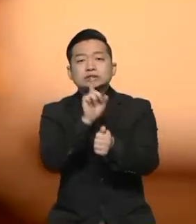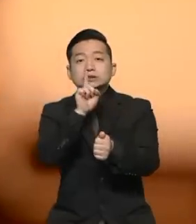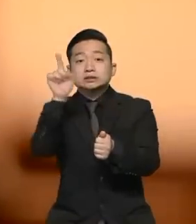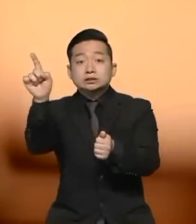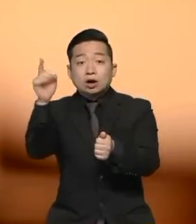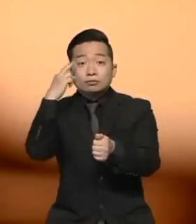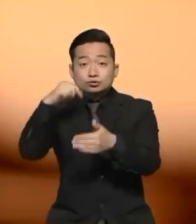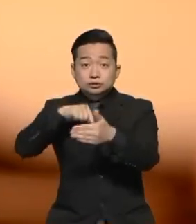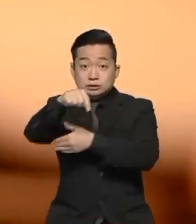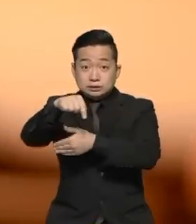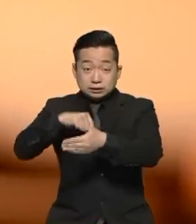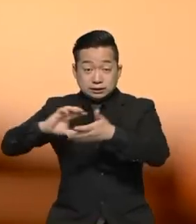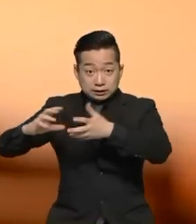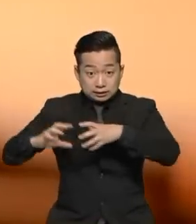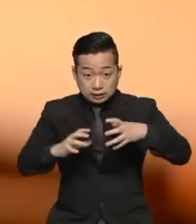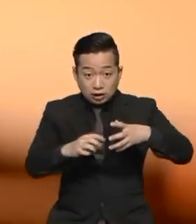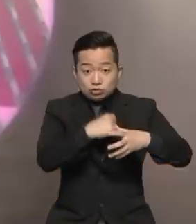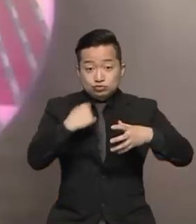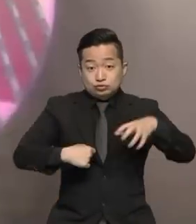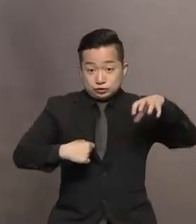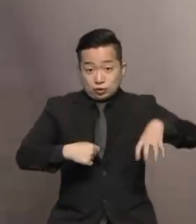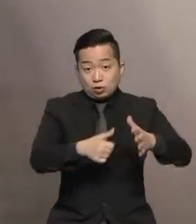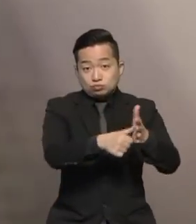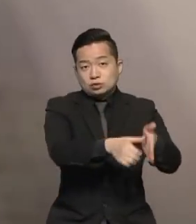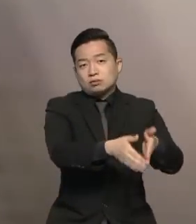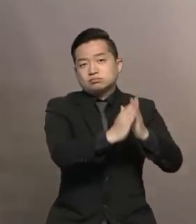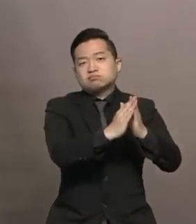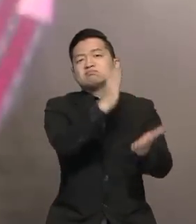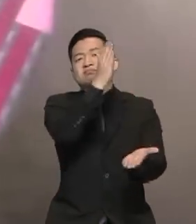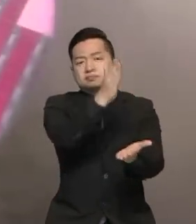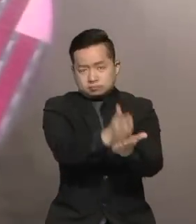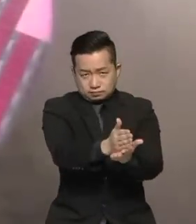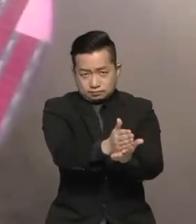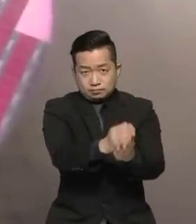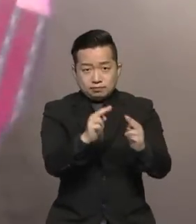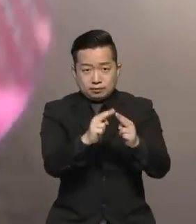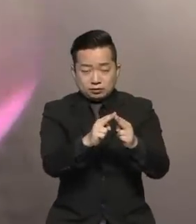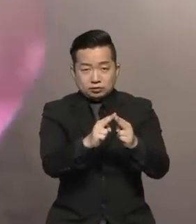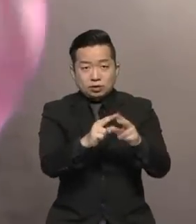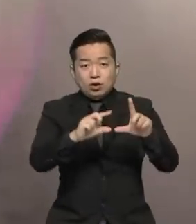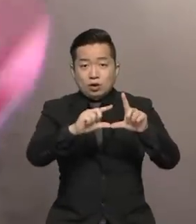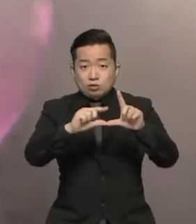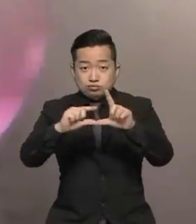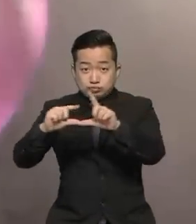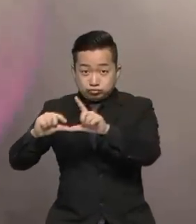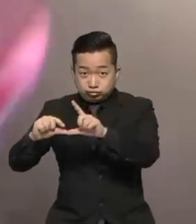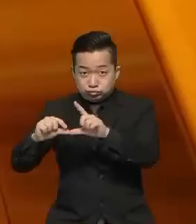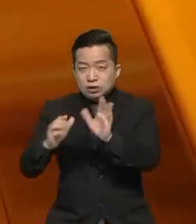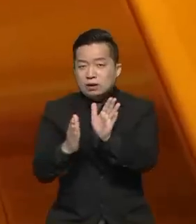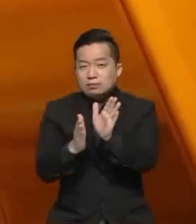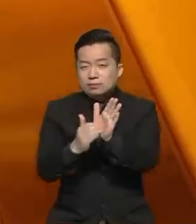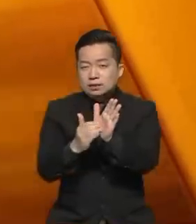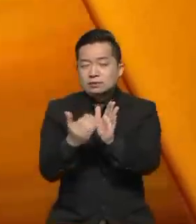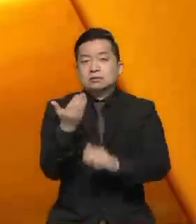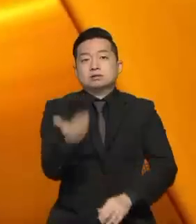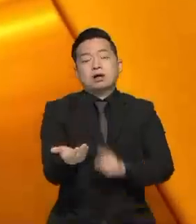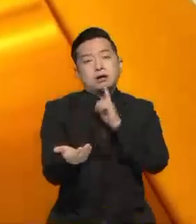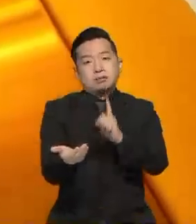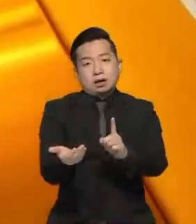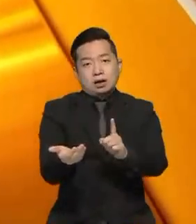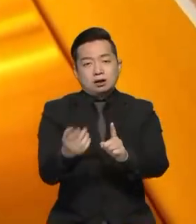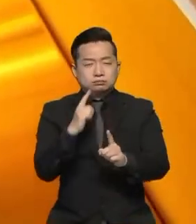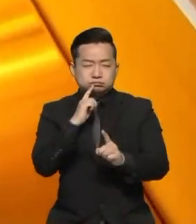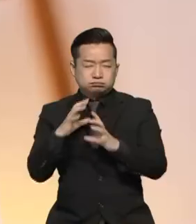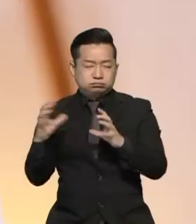미국 국내외 기업의 중국 내 시설 확장을 억제하고 반도체 수율 같은 영업 기밀까지 내도록 해 논란이